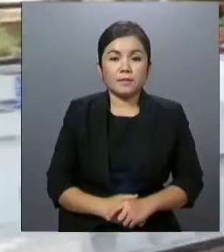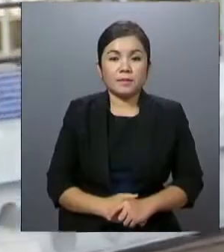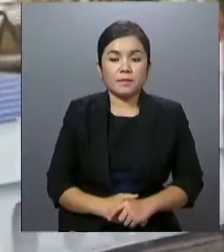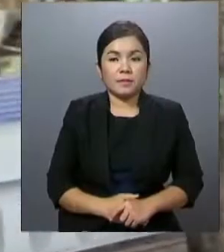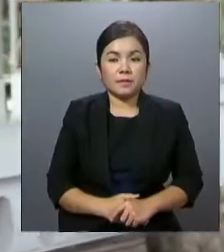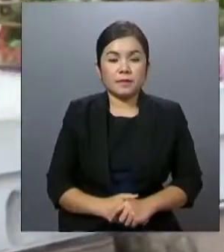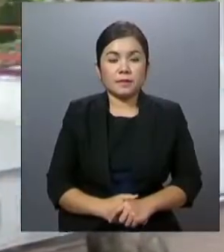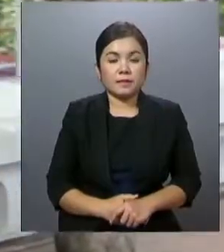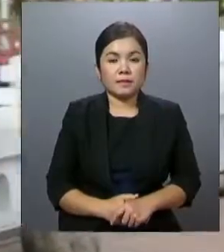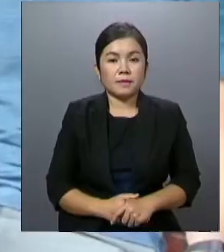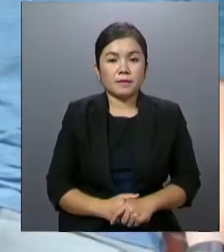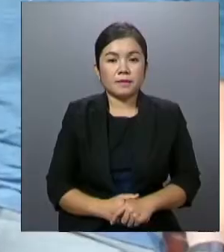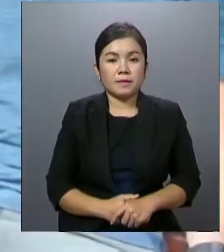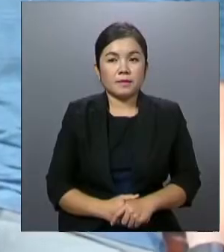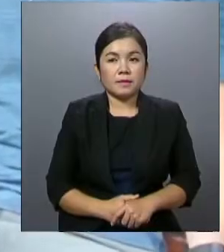ที่ขึ้นชื่อ